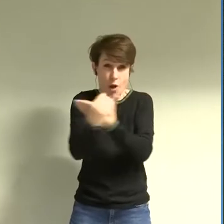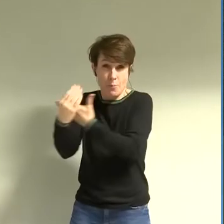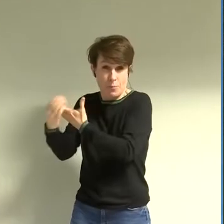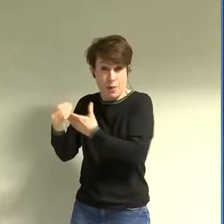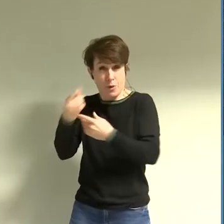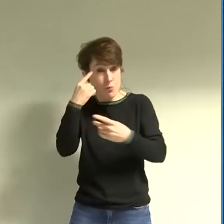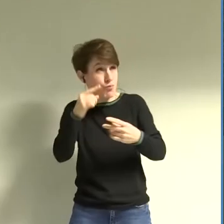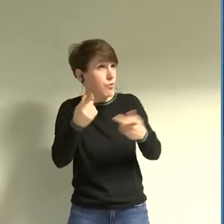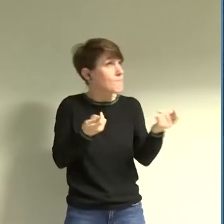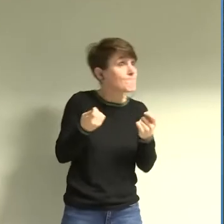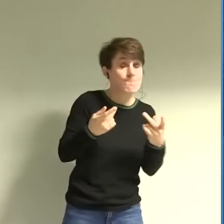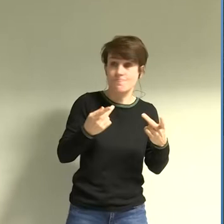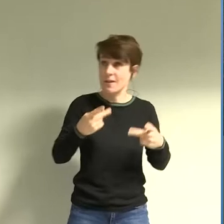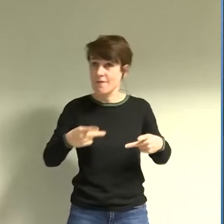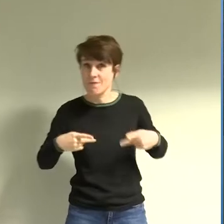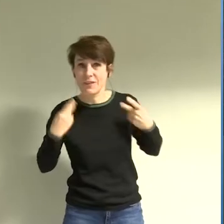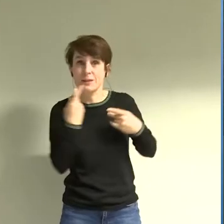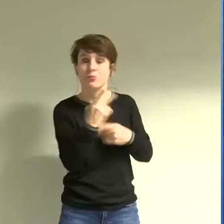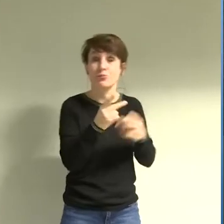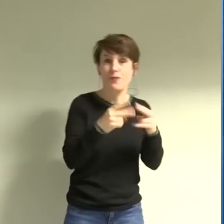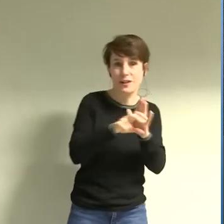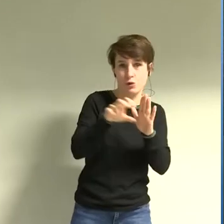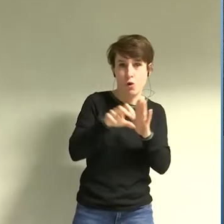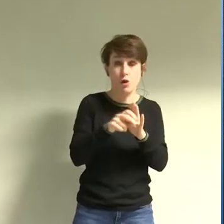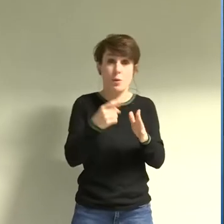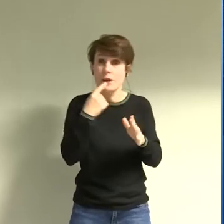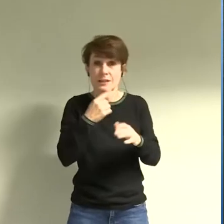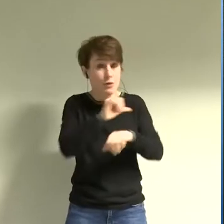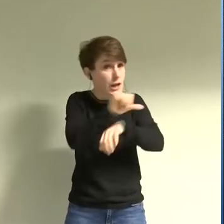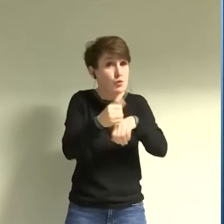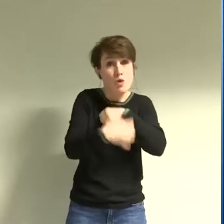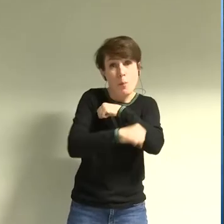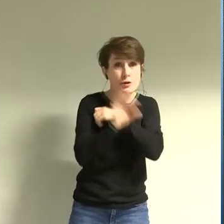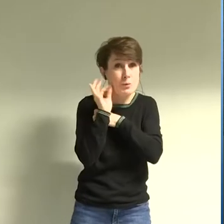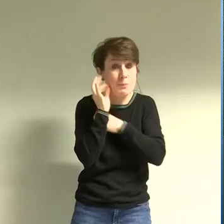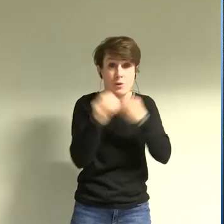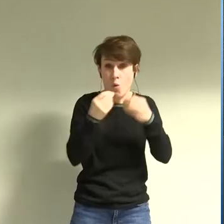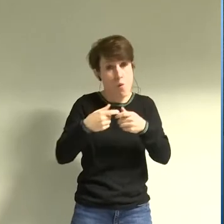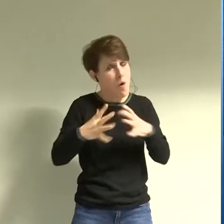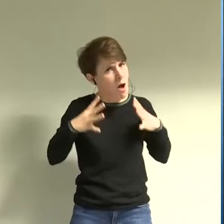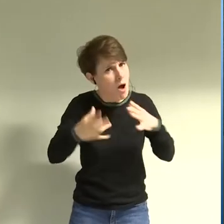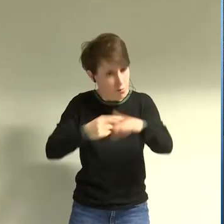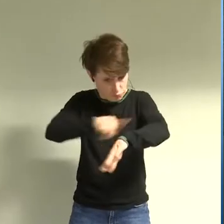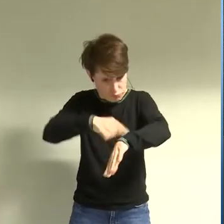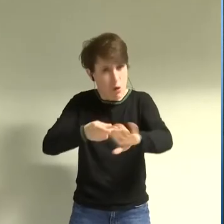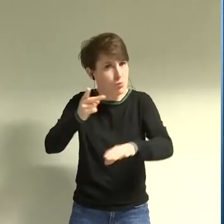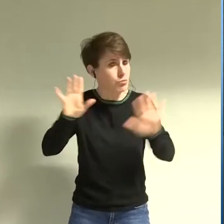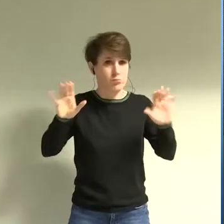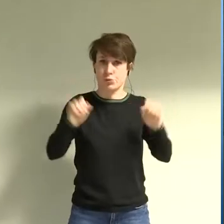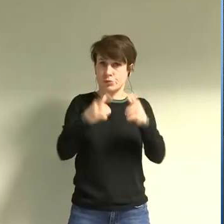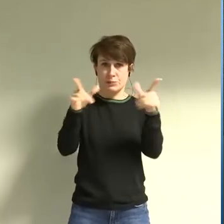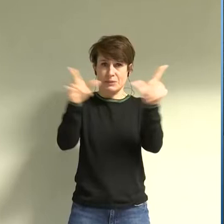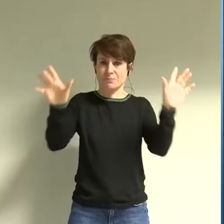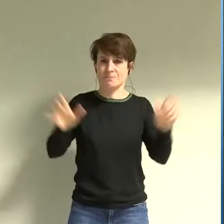que ce soit une heure chaque semaine ou sur un engagement plus fort ou plus long en parallèle de cette délibération